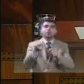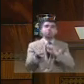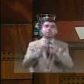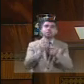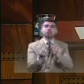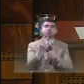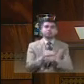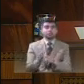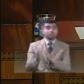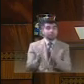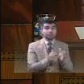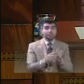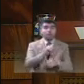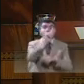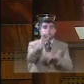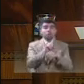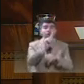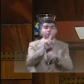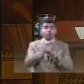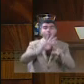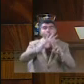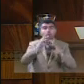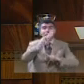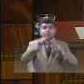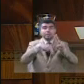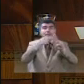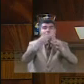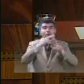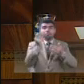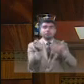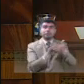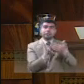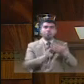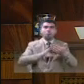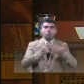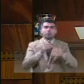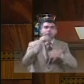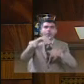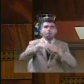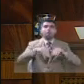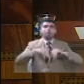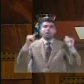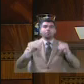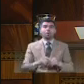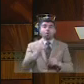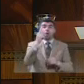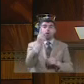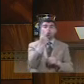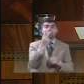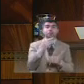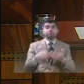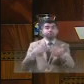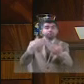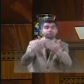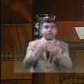وأخيرا عدد الأسئلة الشفوية والكتابية والأجوبة الكتابية التي توصل بها مجلس النواب من 21 إلى